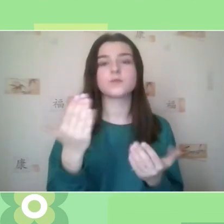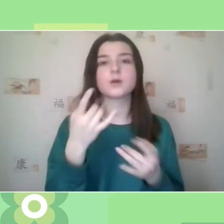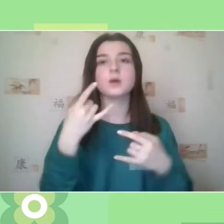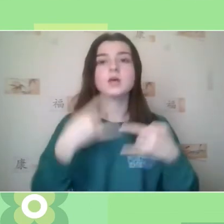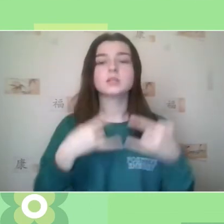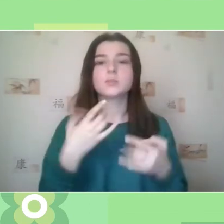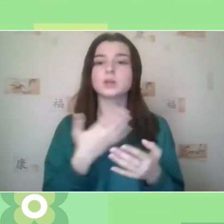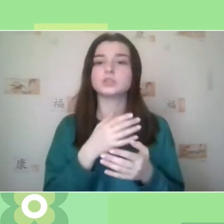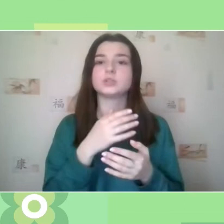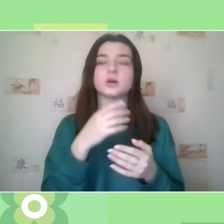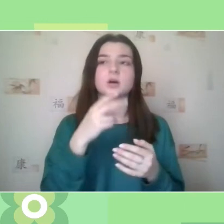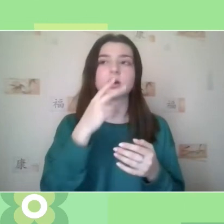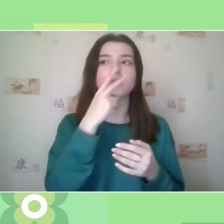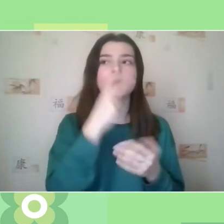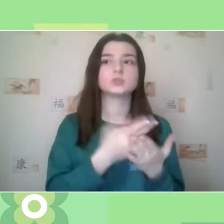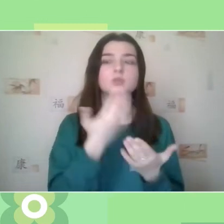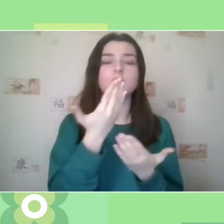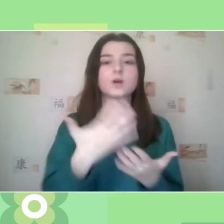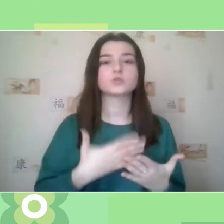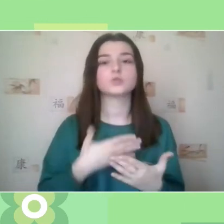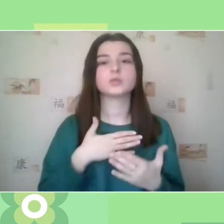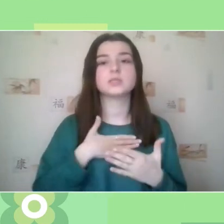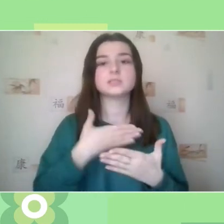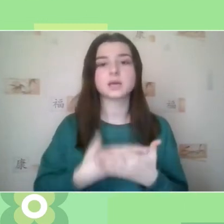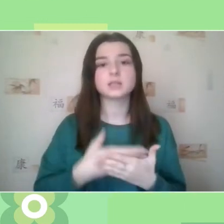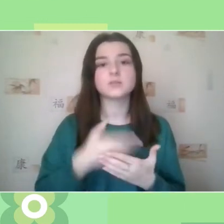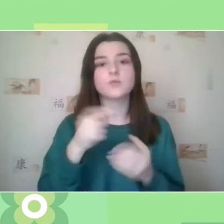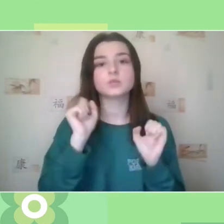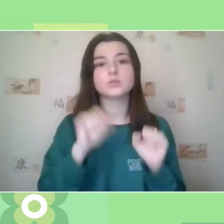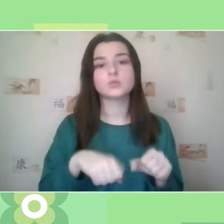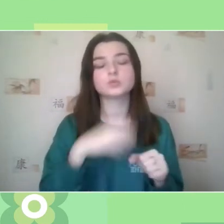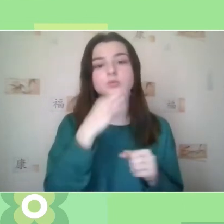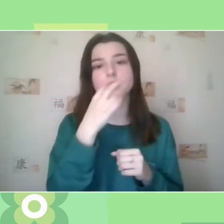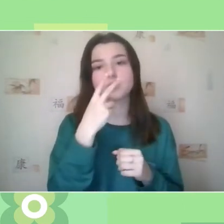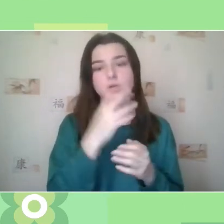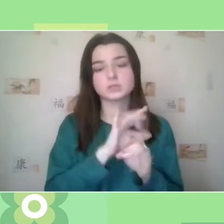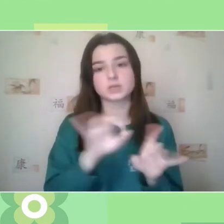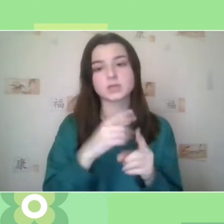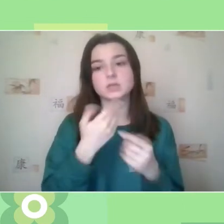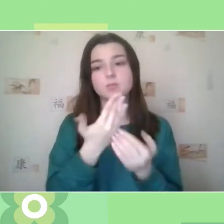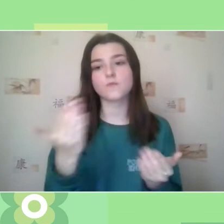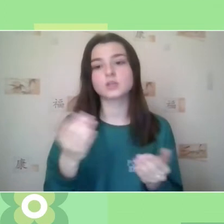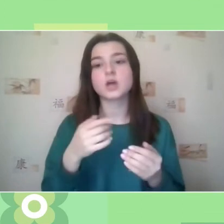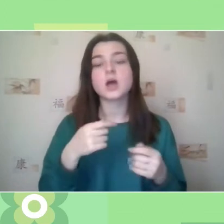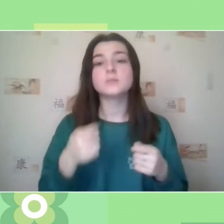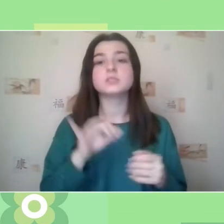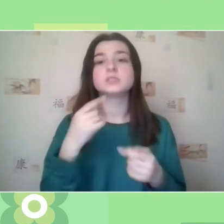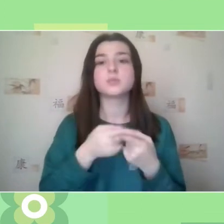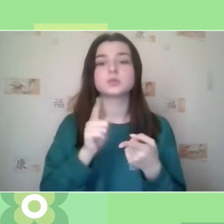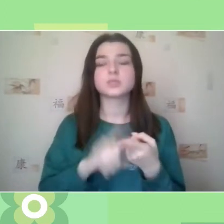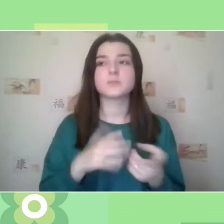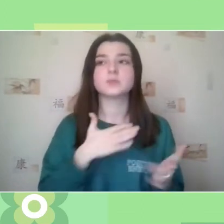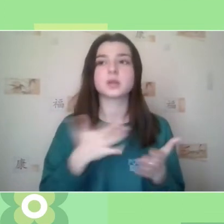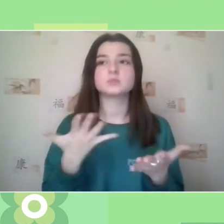ініціативу, вони можуть сказати про той бізнес або про те підприємство, яке підтримує вас.